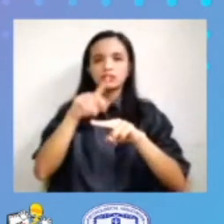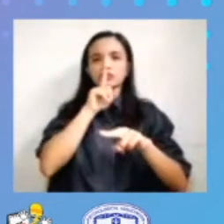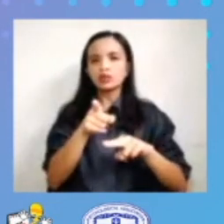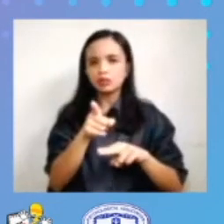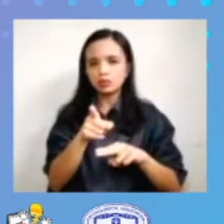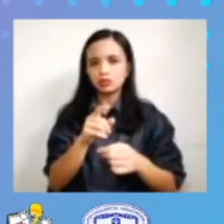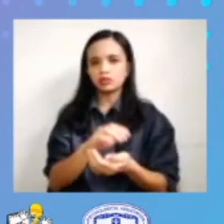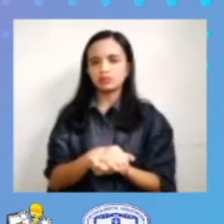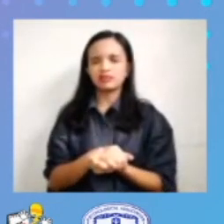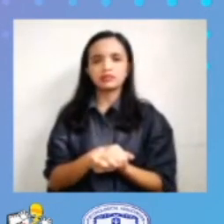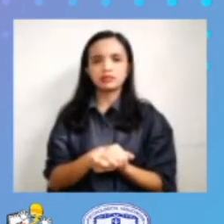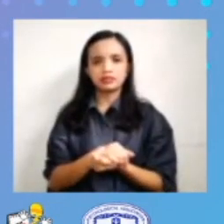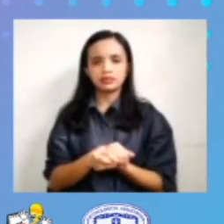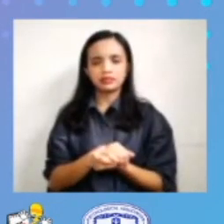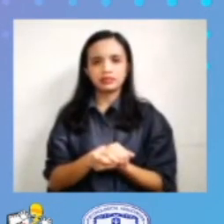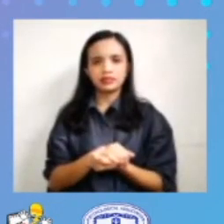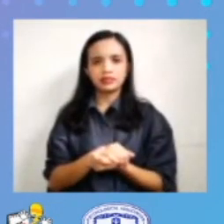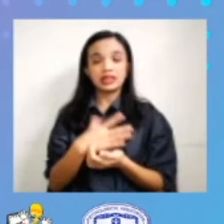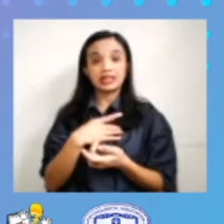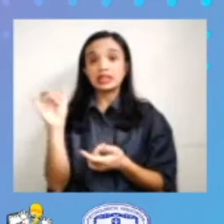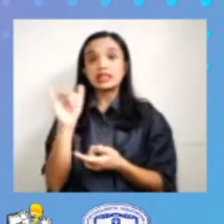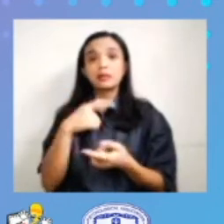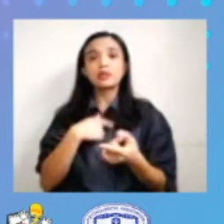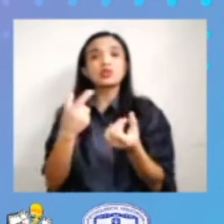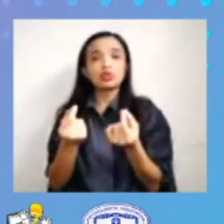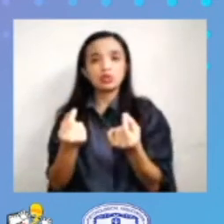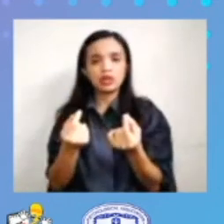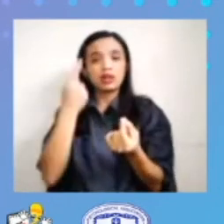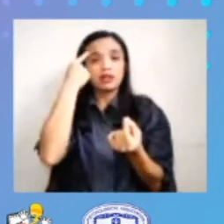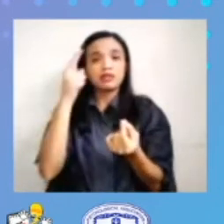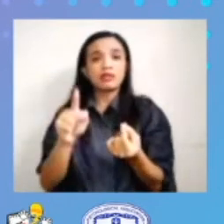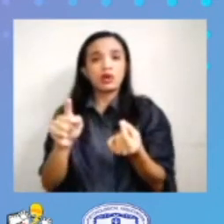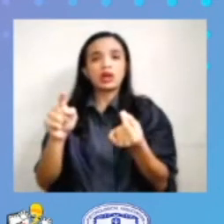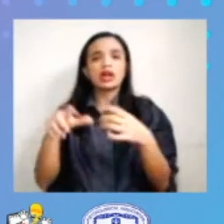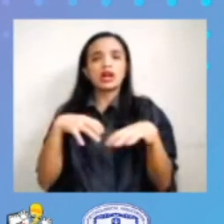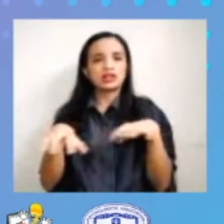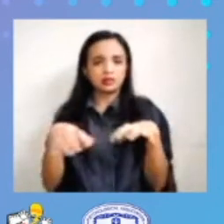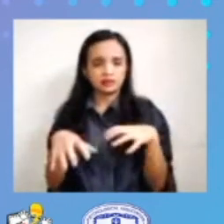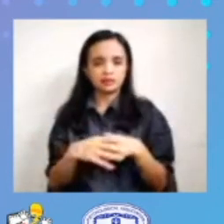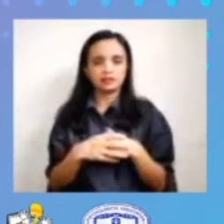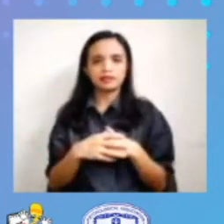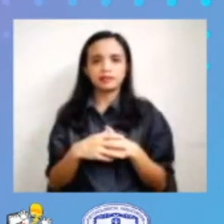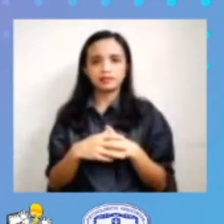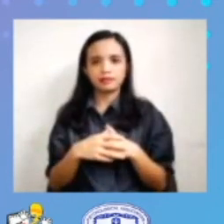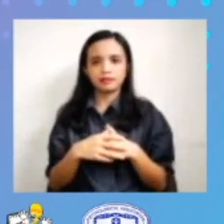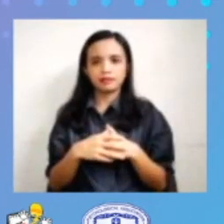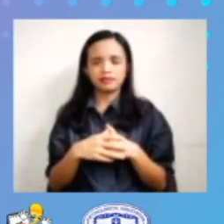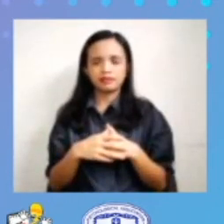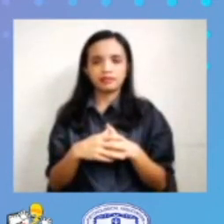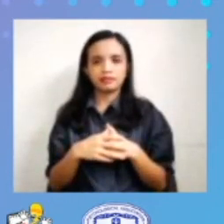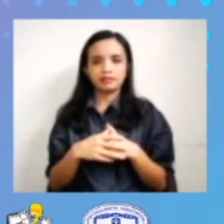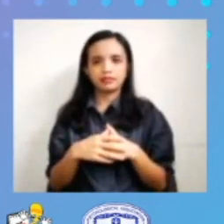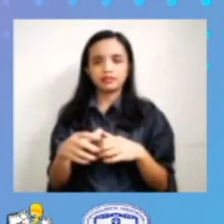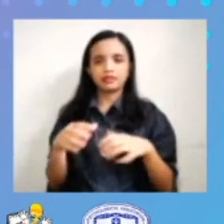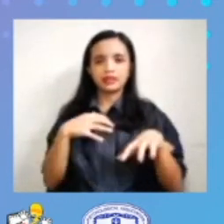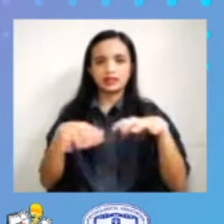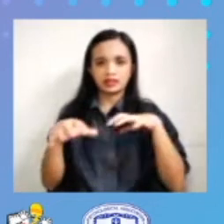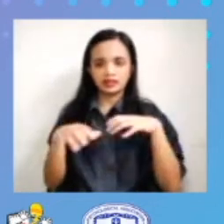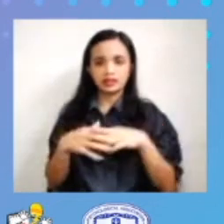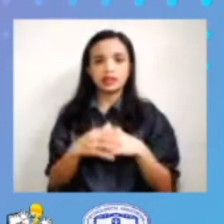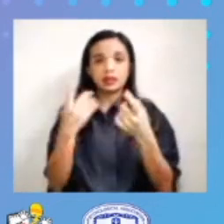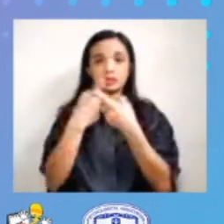ka, mali ang breathing mo. Ganyan. So galit ka. Ang iniisip mo, papatayin ko siya, nakakainis siya. Di ba? Pero